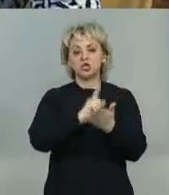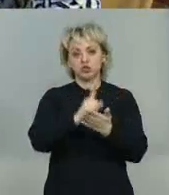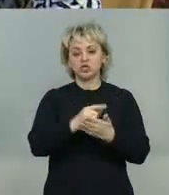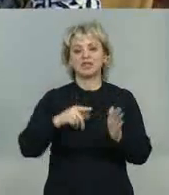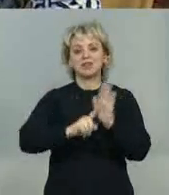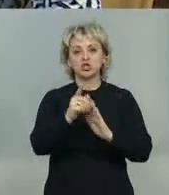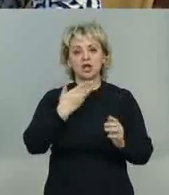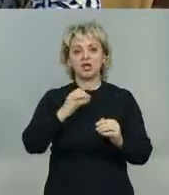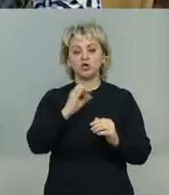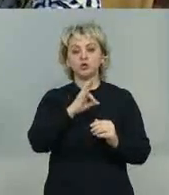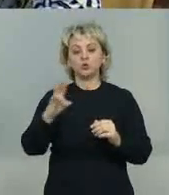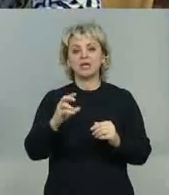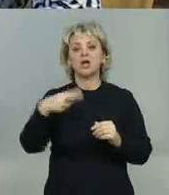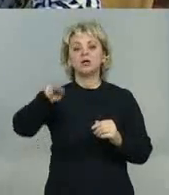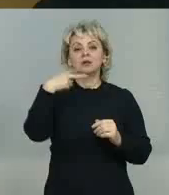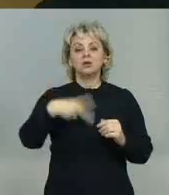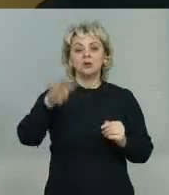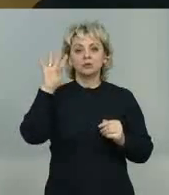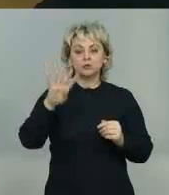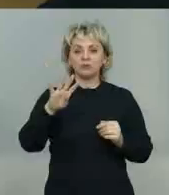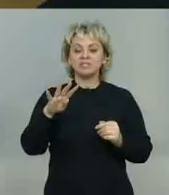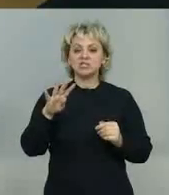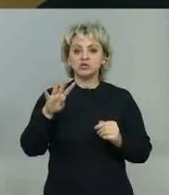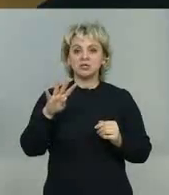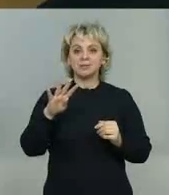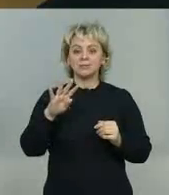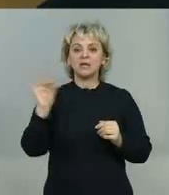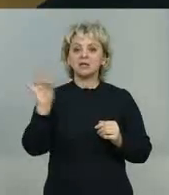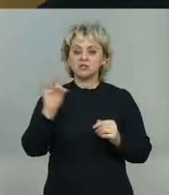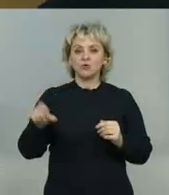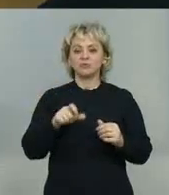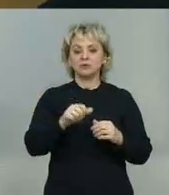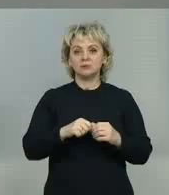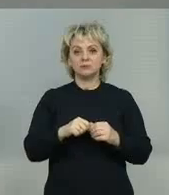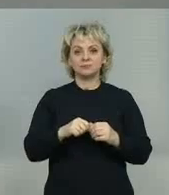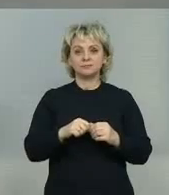в начале июня. Марина Черных, Анатолий Рашевский, Дон-24, Ростов-на-Дону.